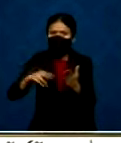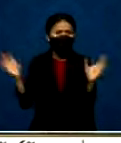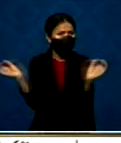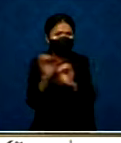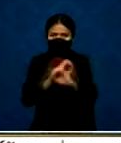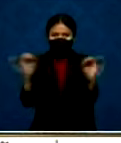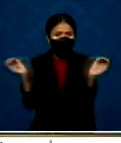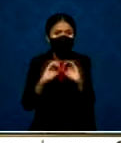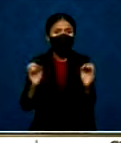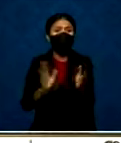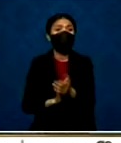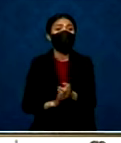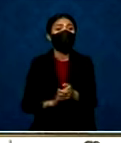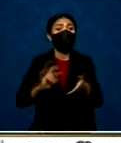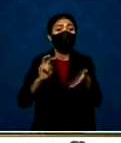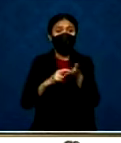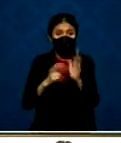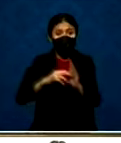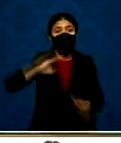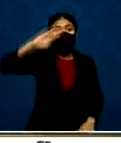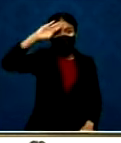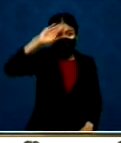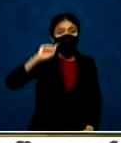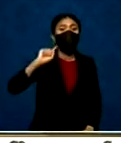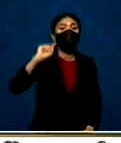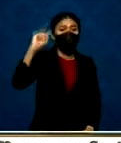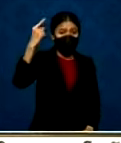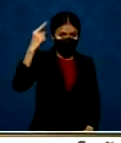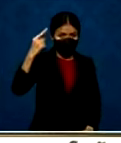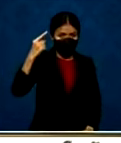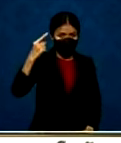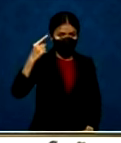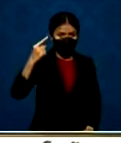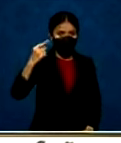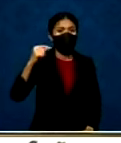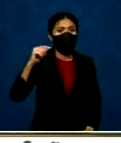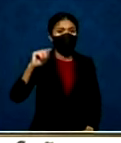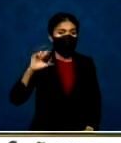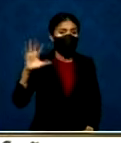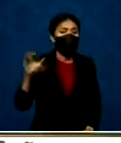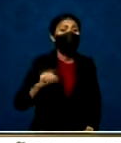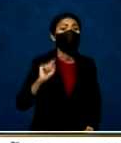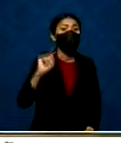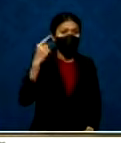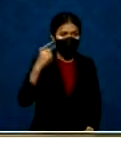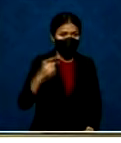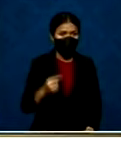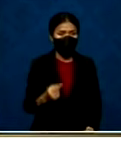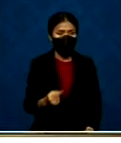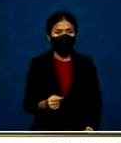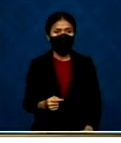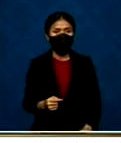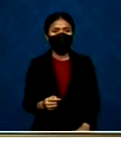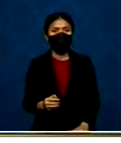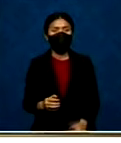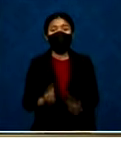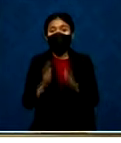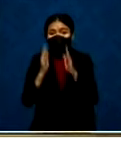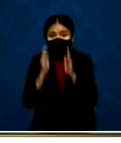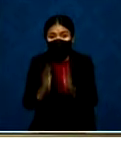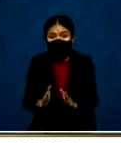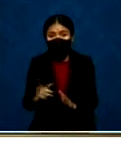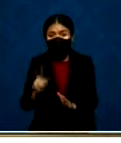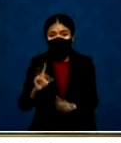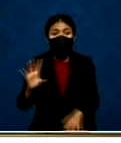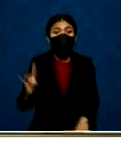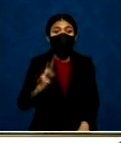น่นอนโรคอุบัติใหม่เนี่ยเกิดขึ้นได้เพราะ globalizationแต่เกิดจากการละหลวมครับเกิดจากการกระบวนการทำผิดกฎหมายของการน